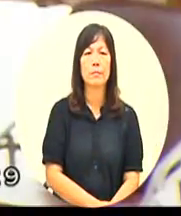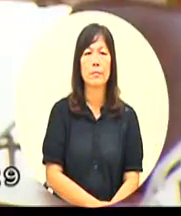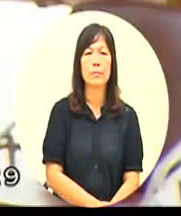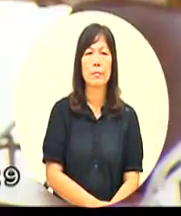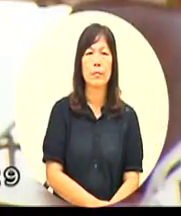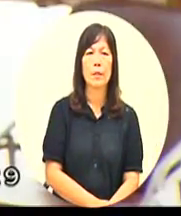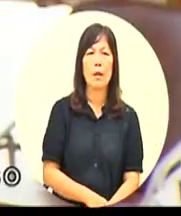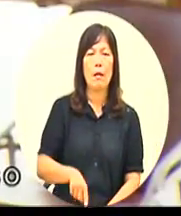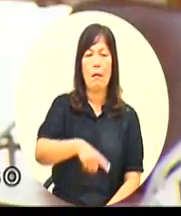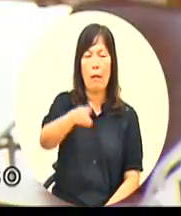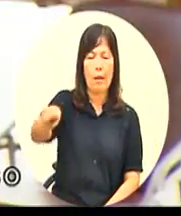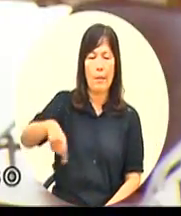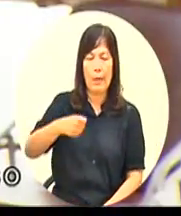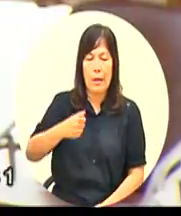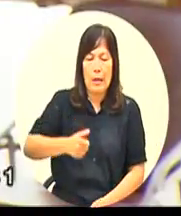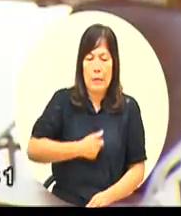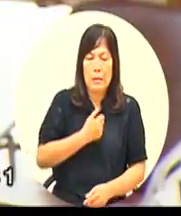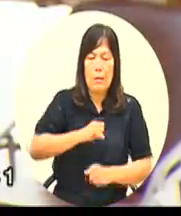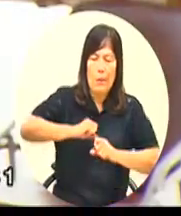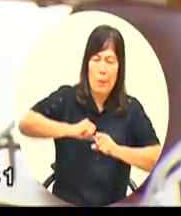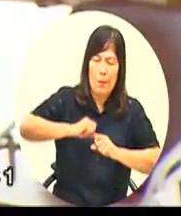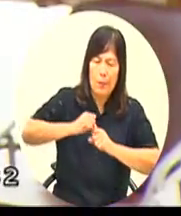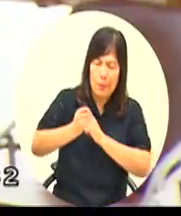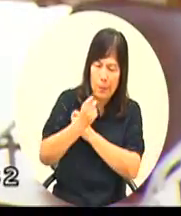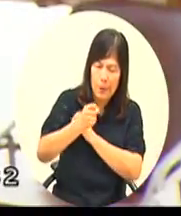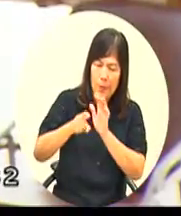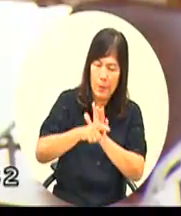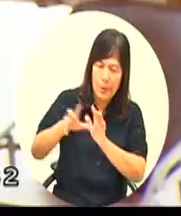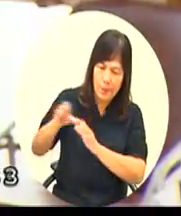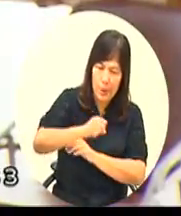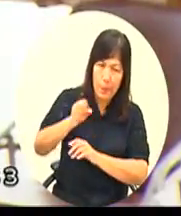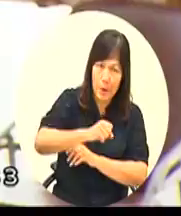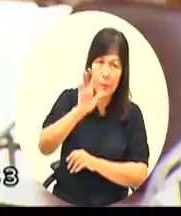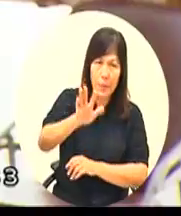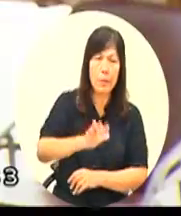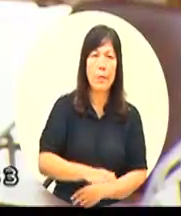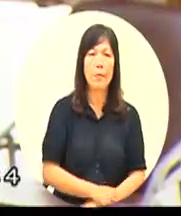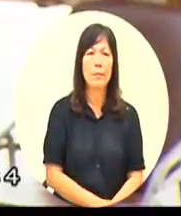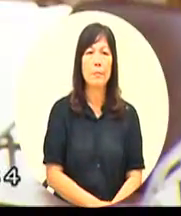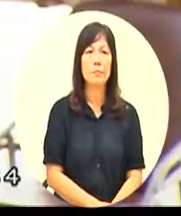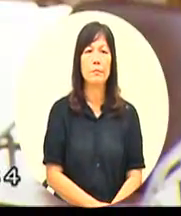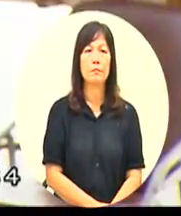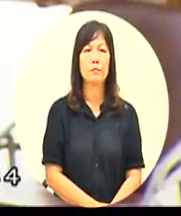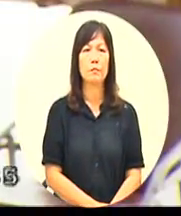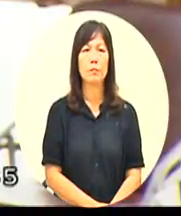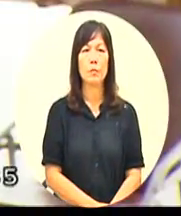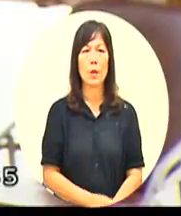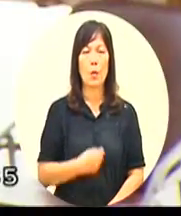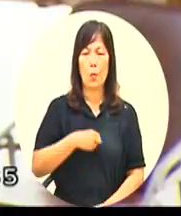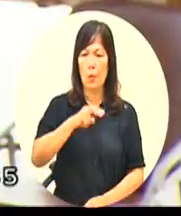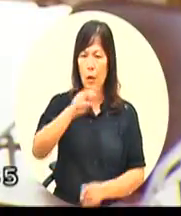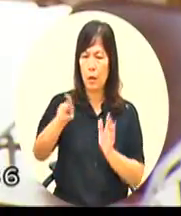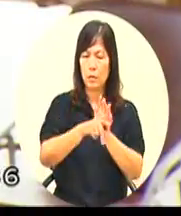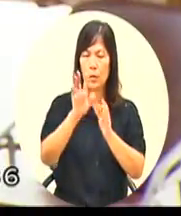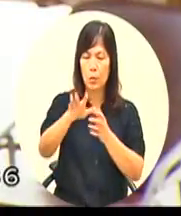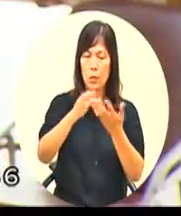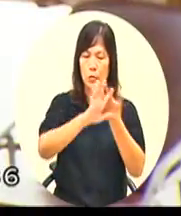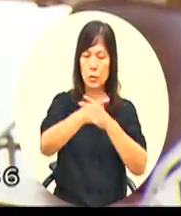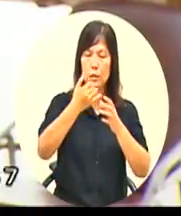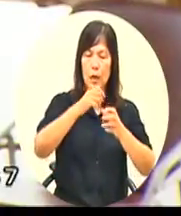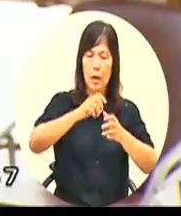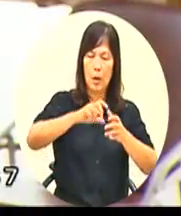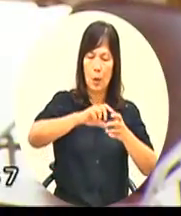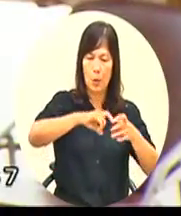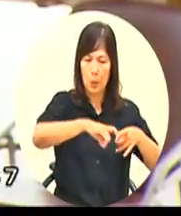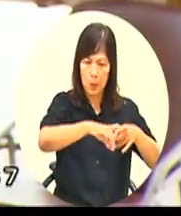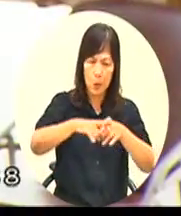是拢用拼命哈，拼死命的来争取。啊，当然我看到人家有洲城市办理的国际赛